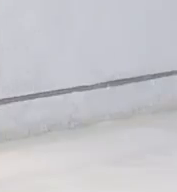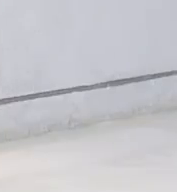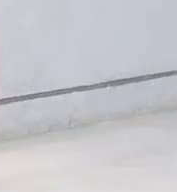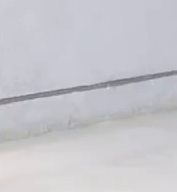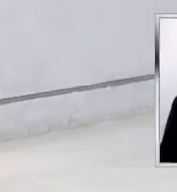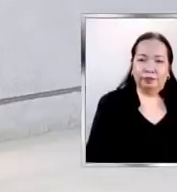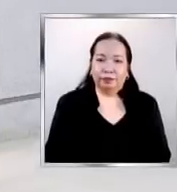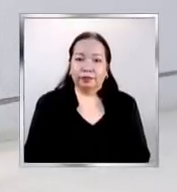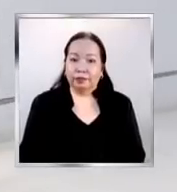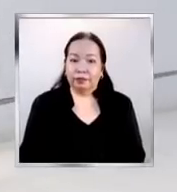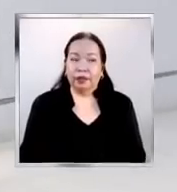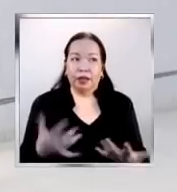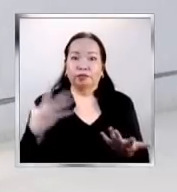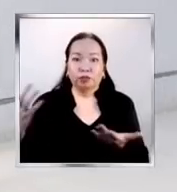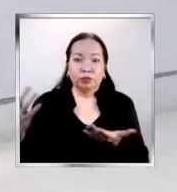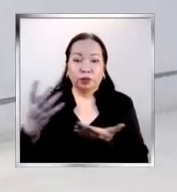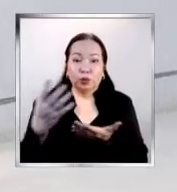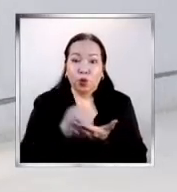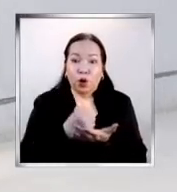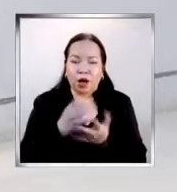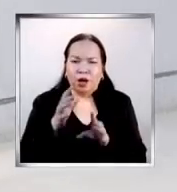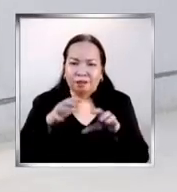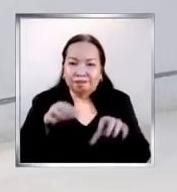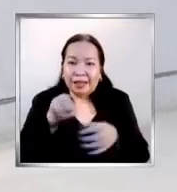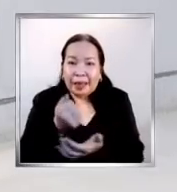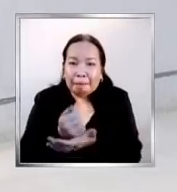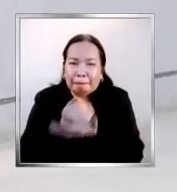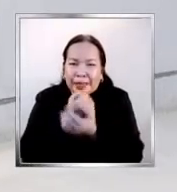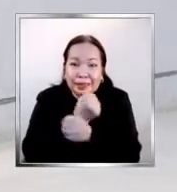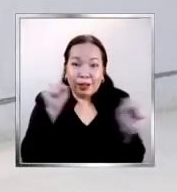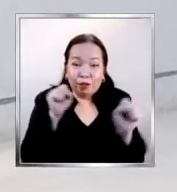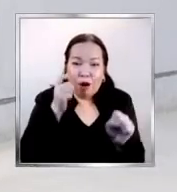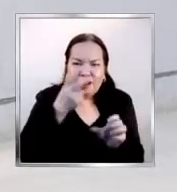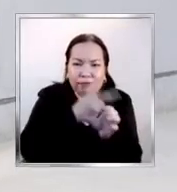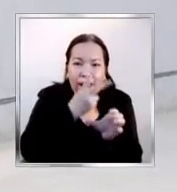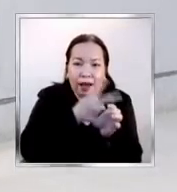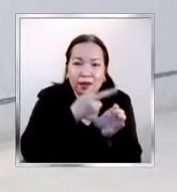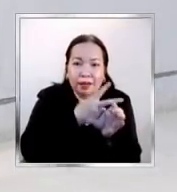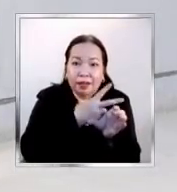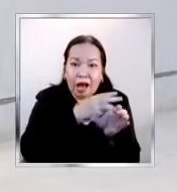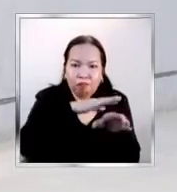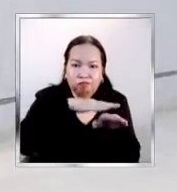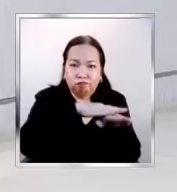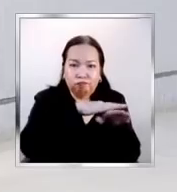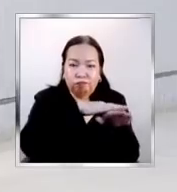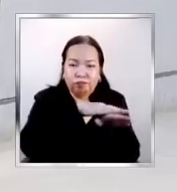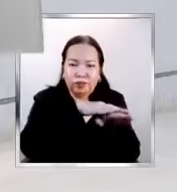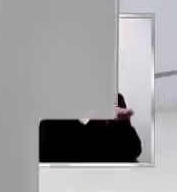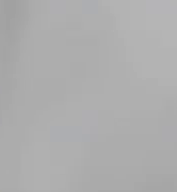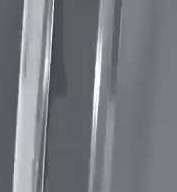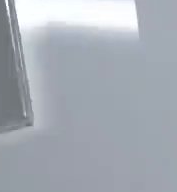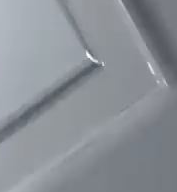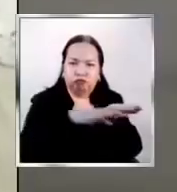Nasagip ang isang van na muntik na mahulog sa Rumaragasang Ilog sa Cebu City. Nakatutok si Von Aquino.